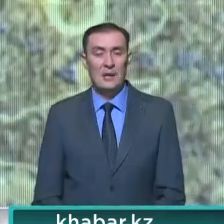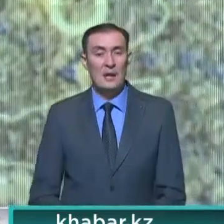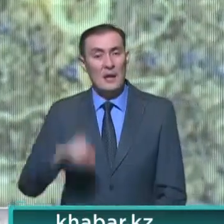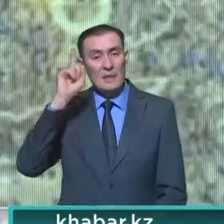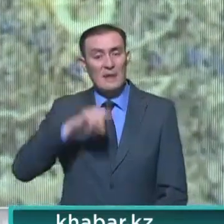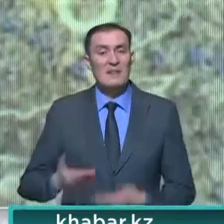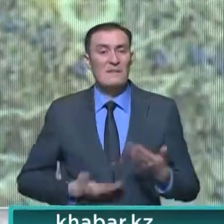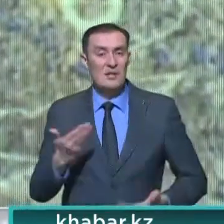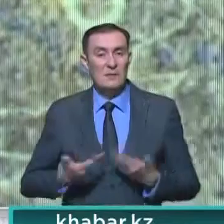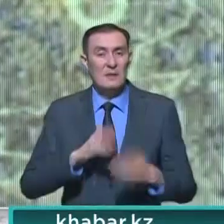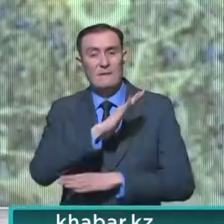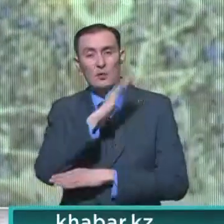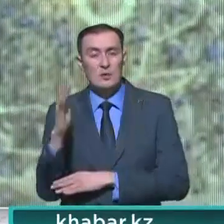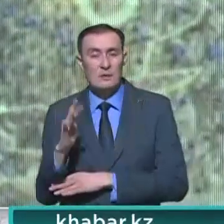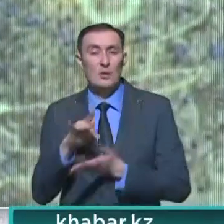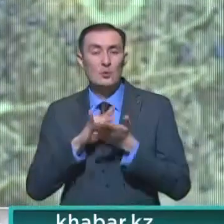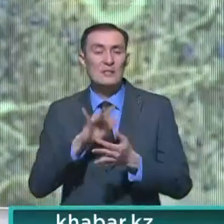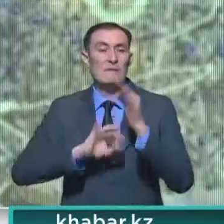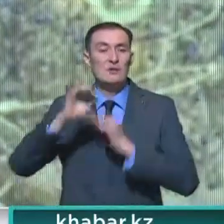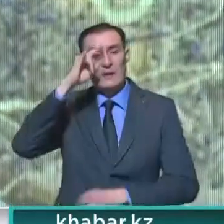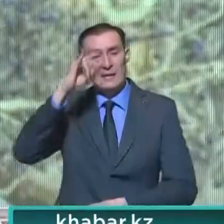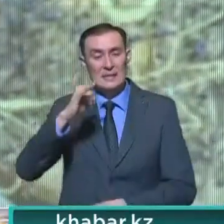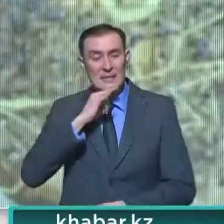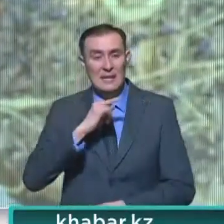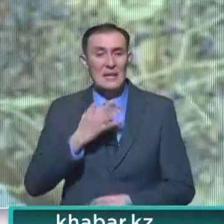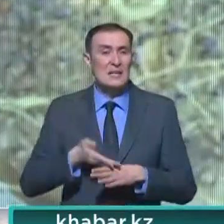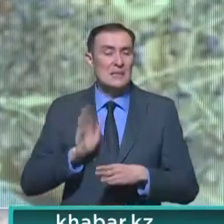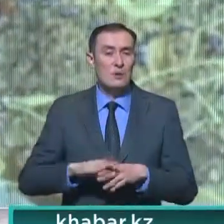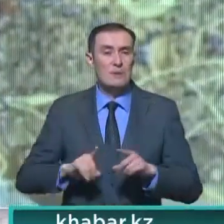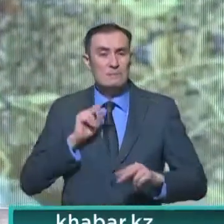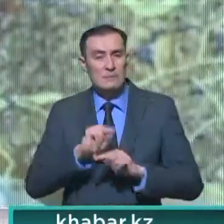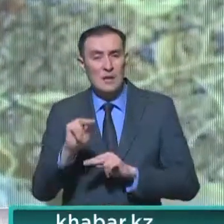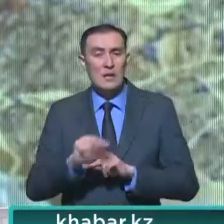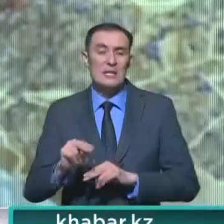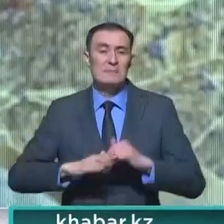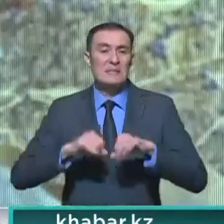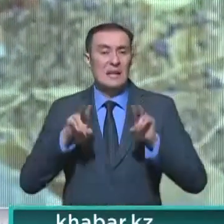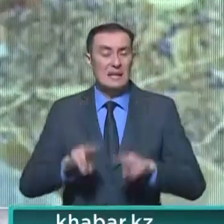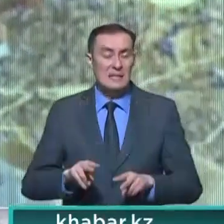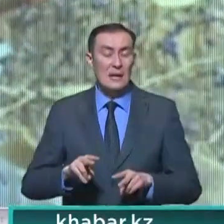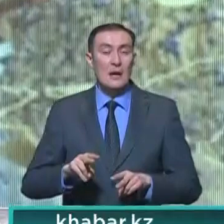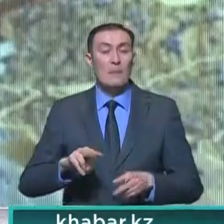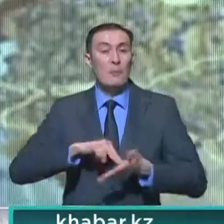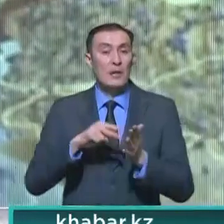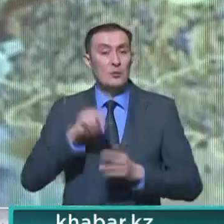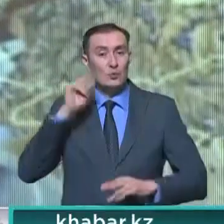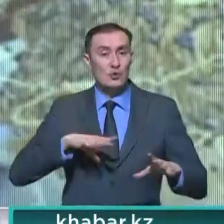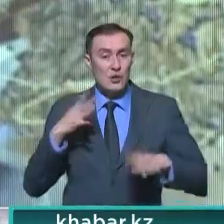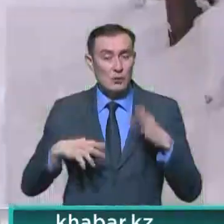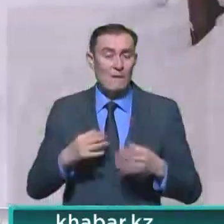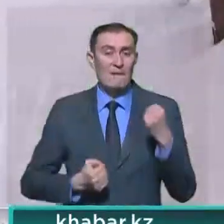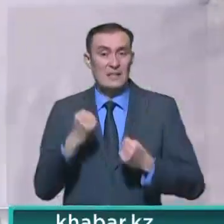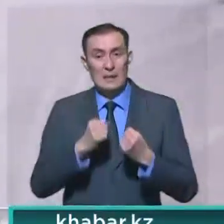Навыки выживания в таежных условиях для туристов Восточного Казахстана. Экстремальные мастер-классы проводят местные спасатели. По легенде учения, водитель